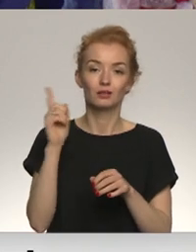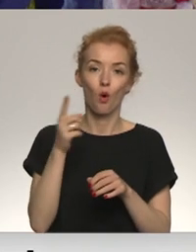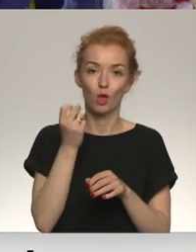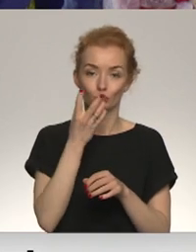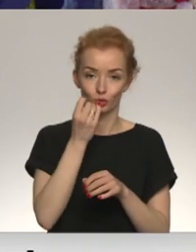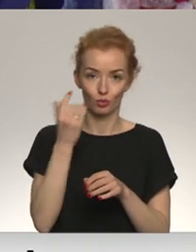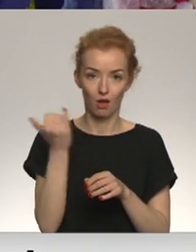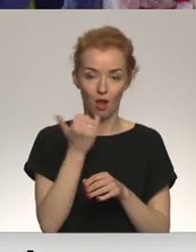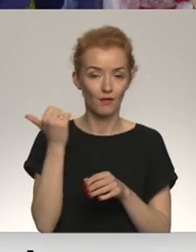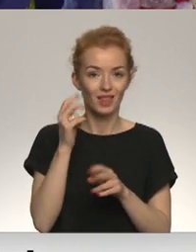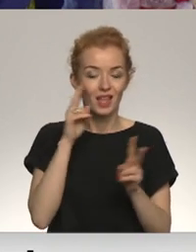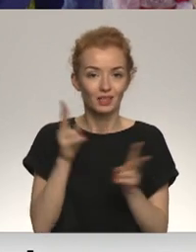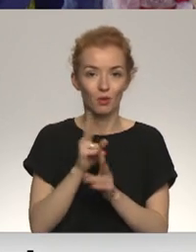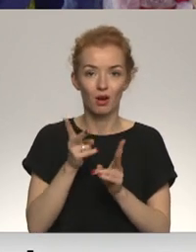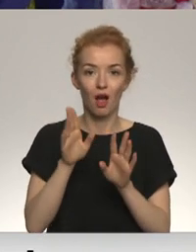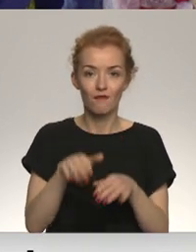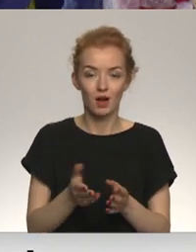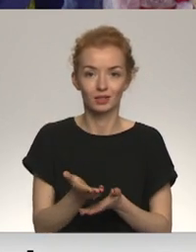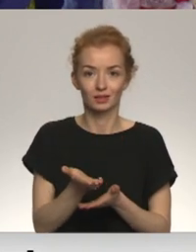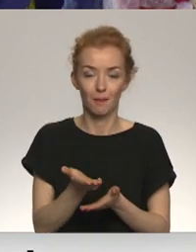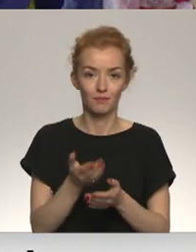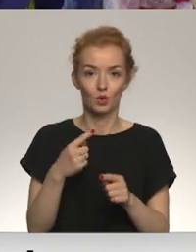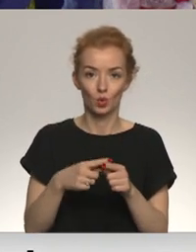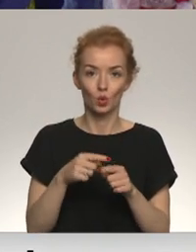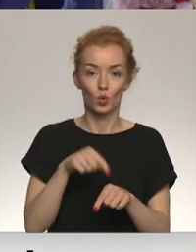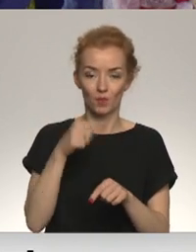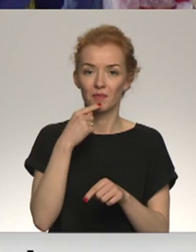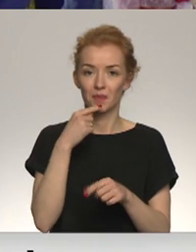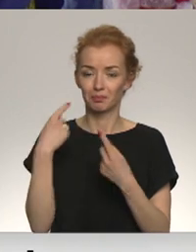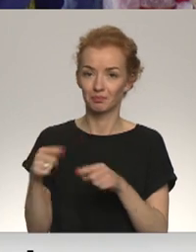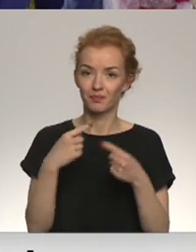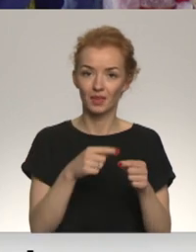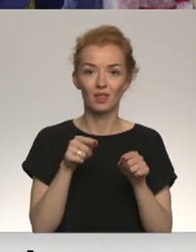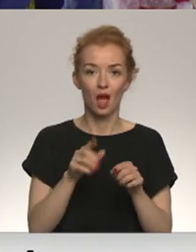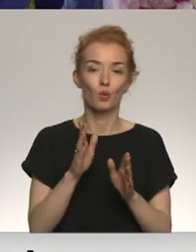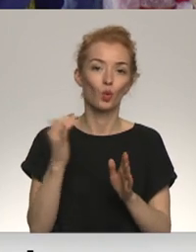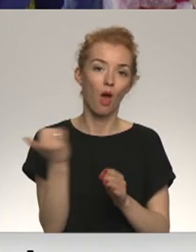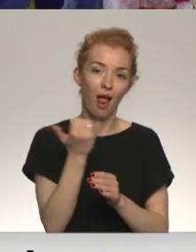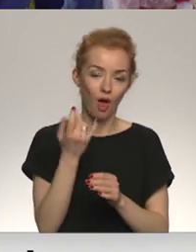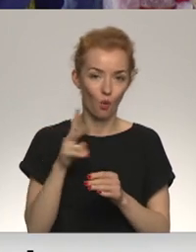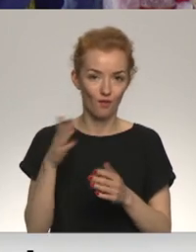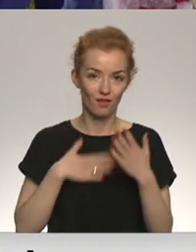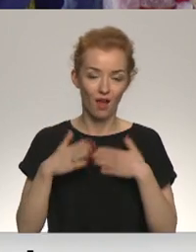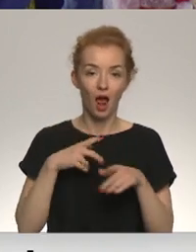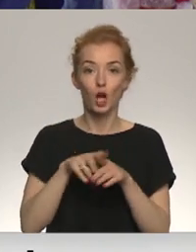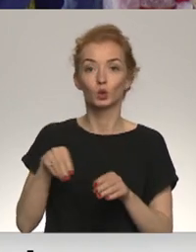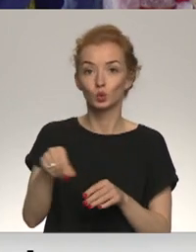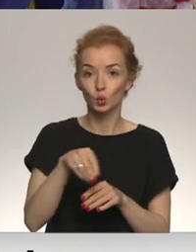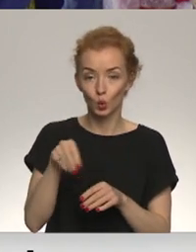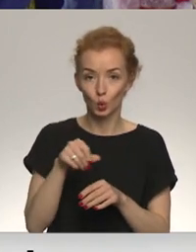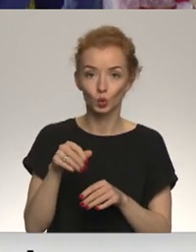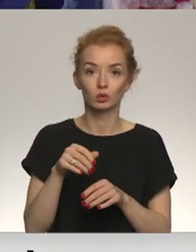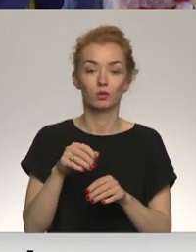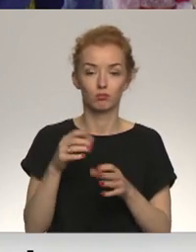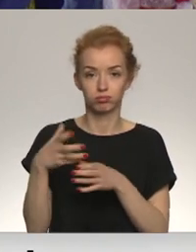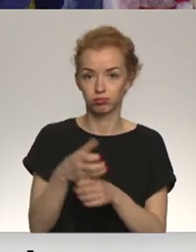īsti nesaprot, kā var uzcept no rapšu eļas un jūt tiešām to atšķirību. Ja, tā, ka tā būtu noteikti eļa, tie būtu cukurs īstenībā ļoti krītās,